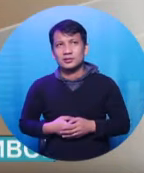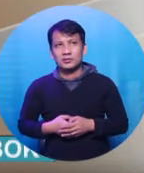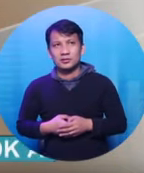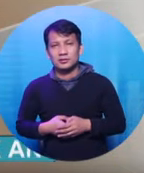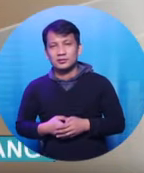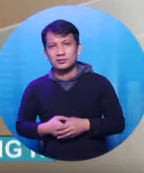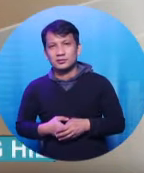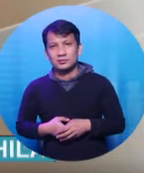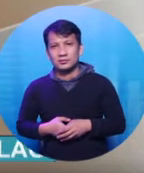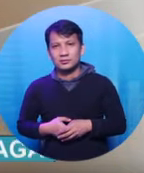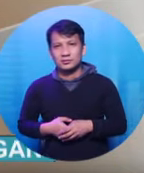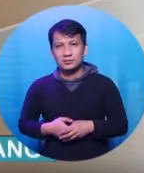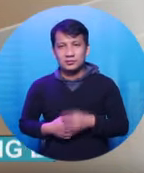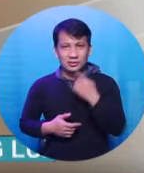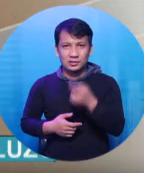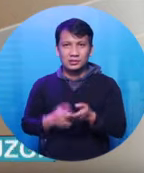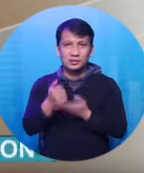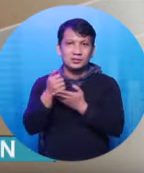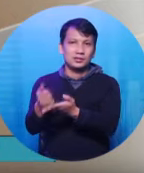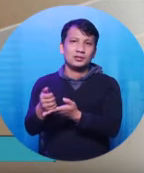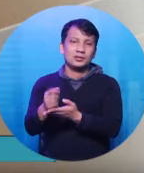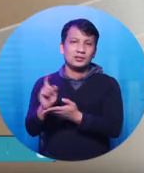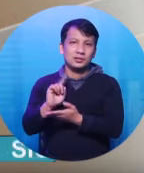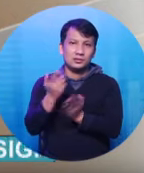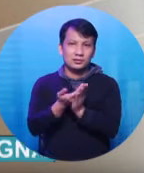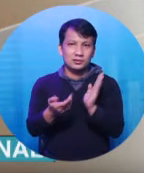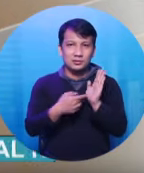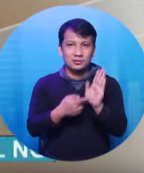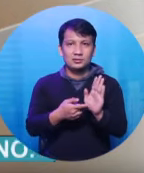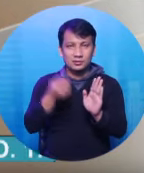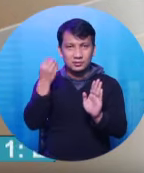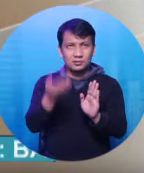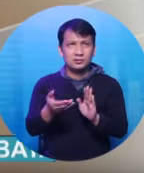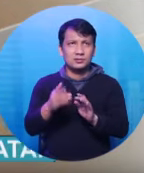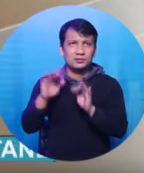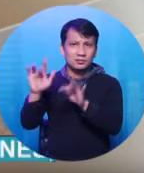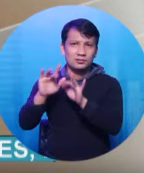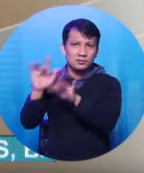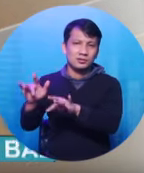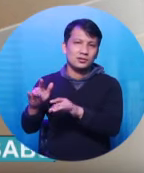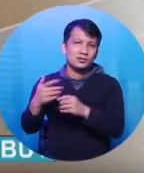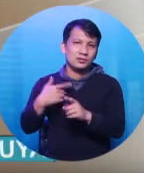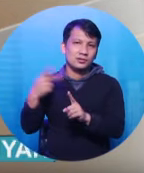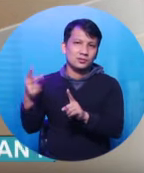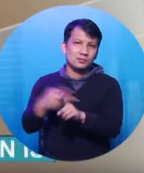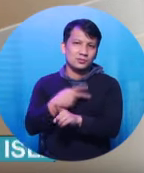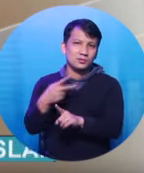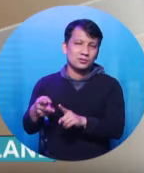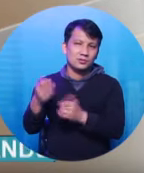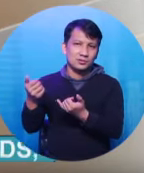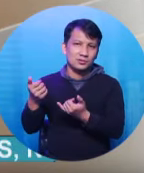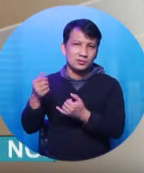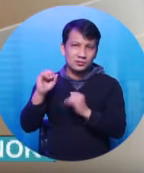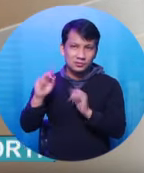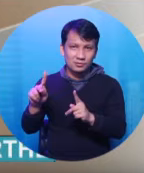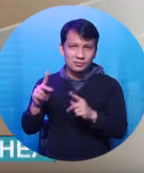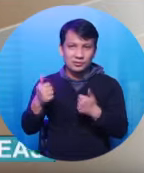ng klaseng tulong na pwede maibigay sa iyo, ibibigay ko. Okay? Kasi sa iyo ako naawa. Ikaw talagang pinaka-biktima rito. Okay,